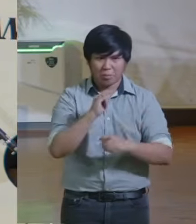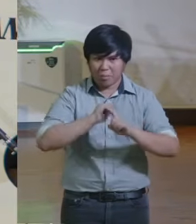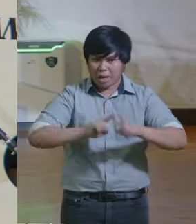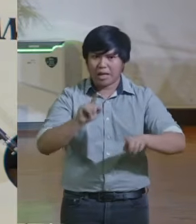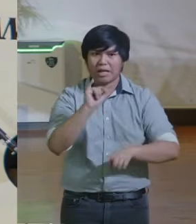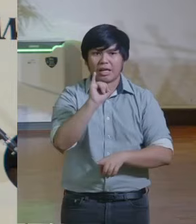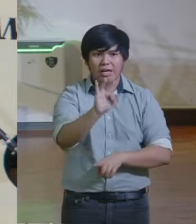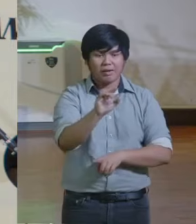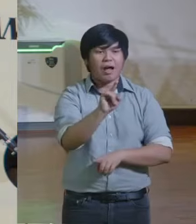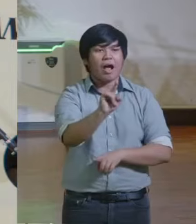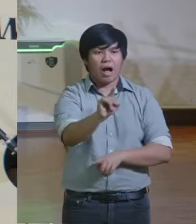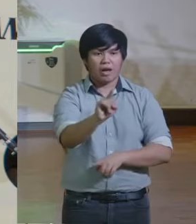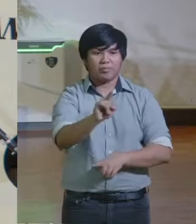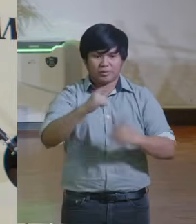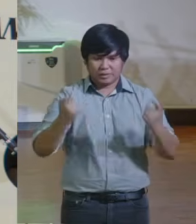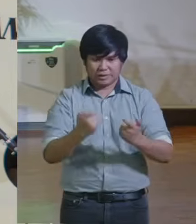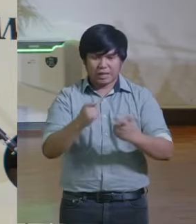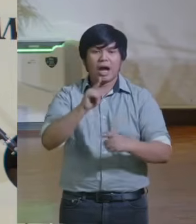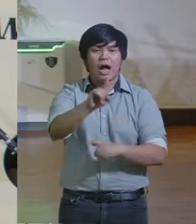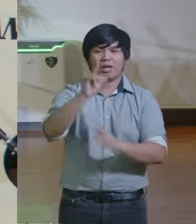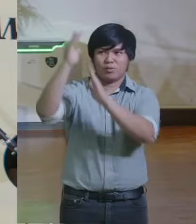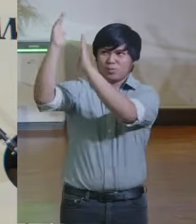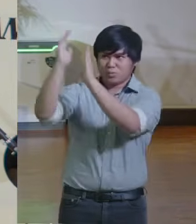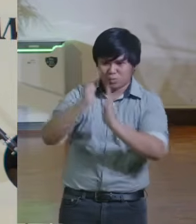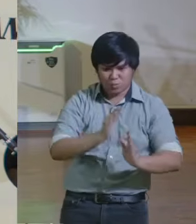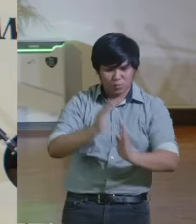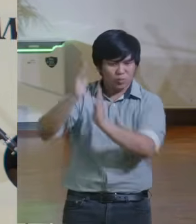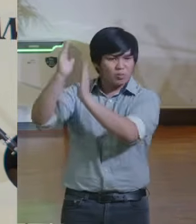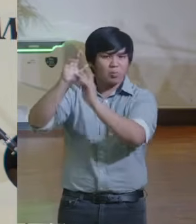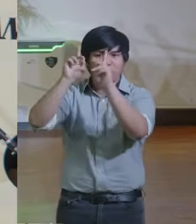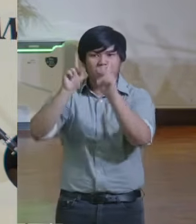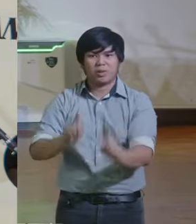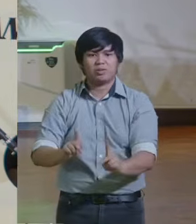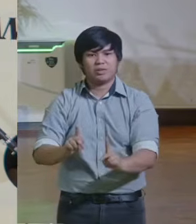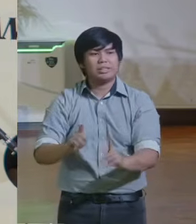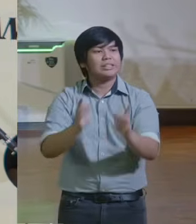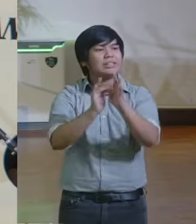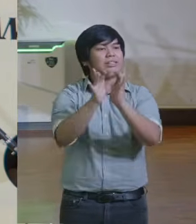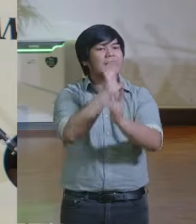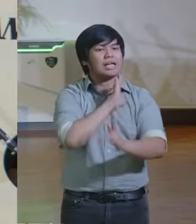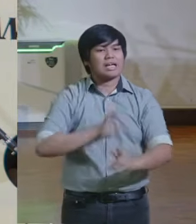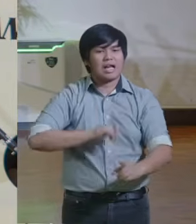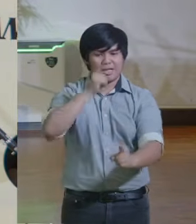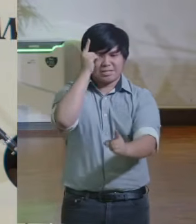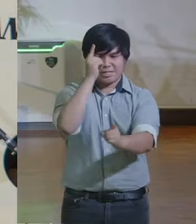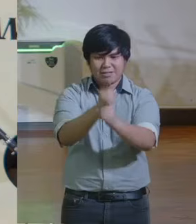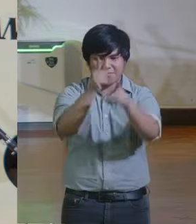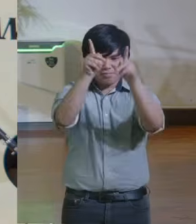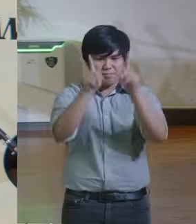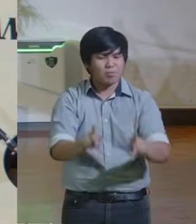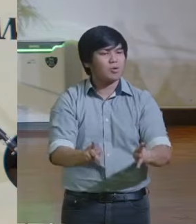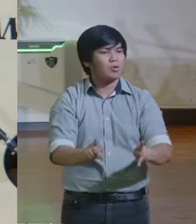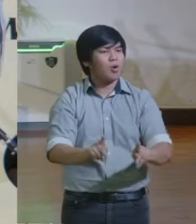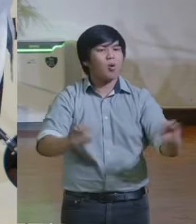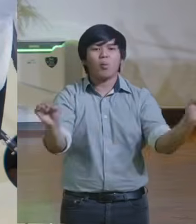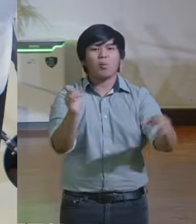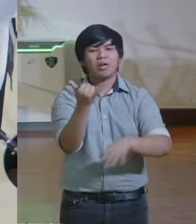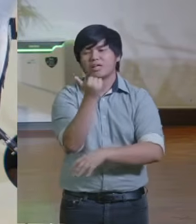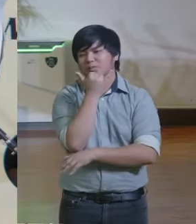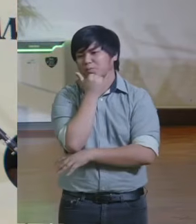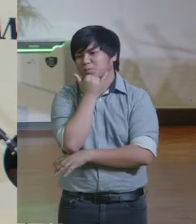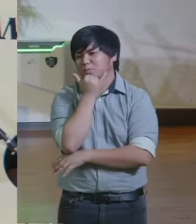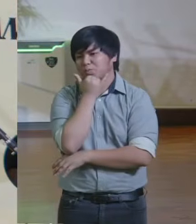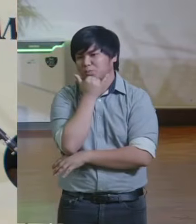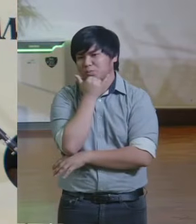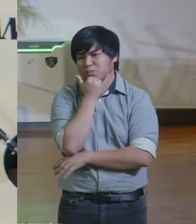we have an advocate with the Father, Jesus Christ, the righteous. He is the righteous. Wala po siyang kasalanan. At